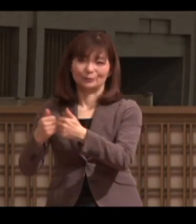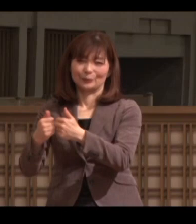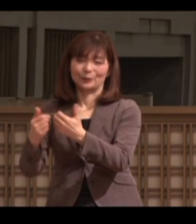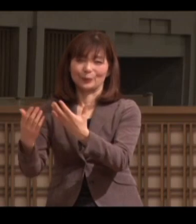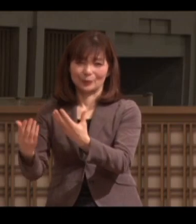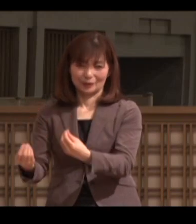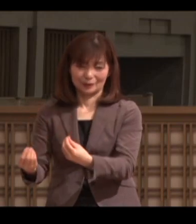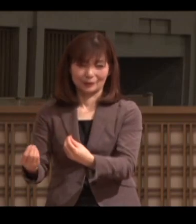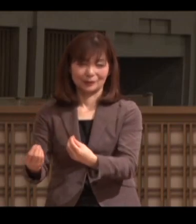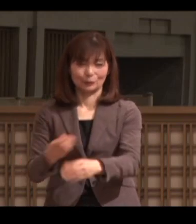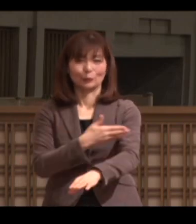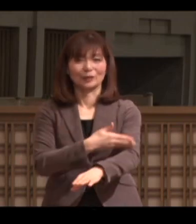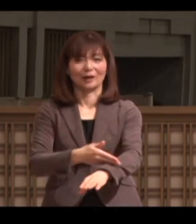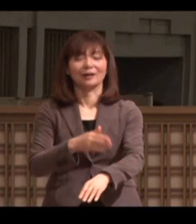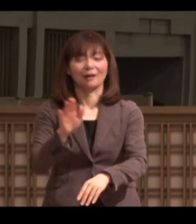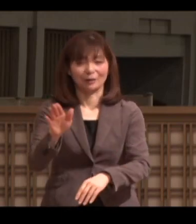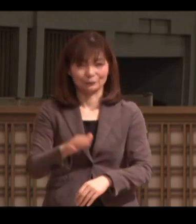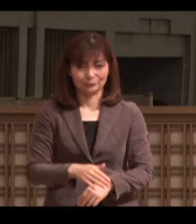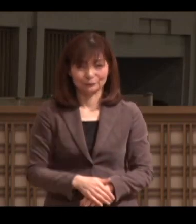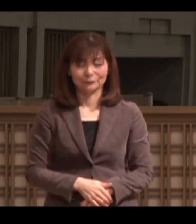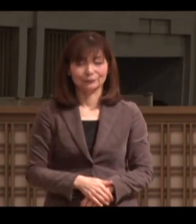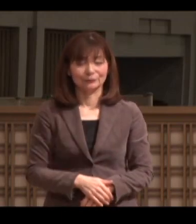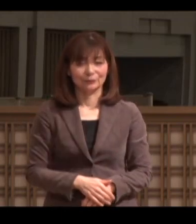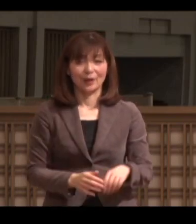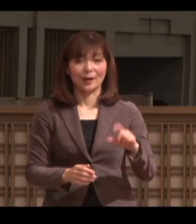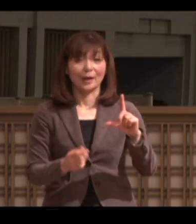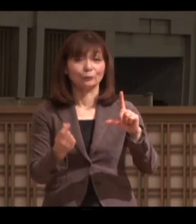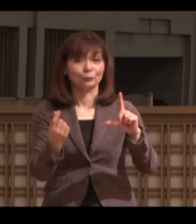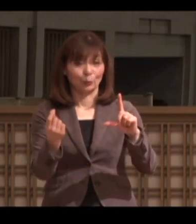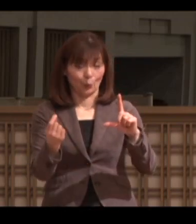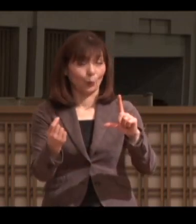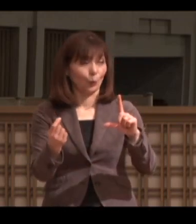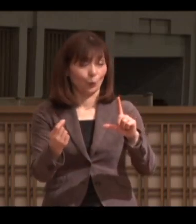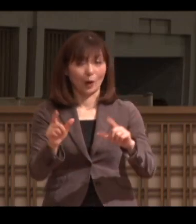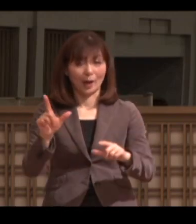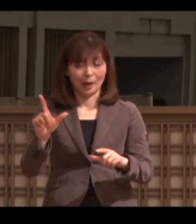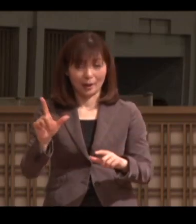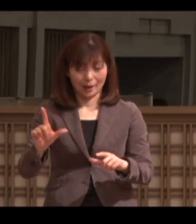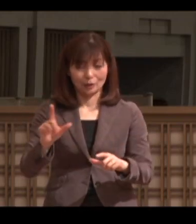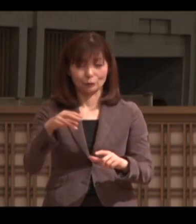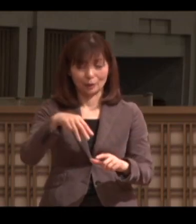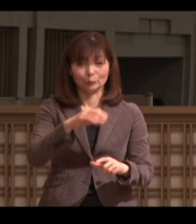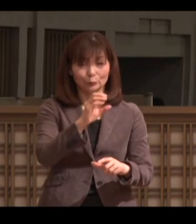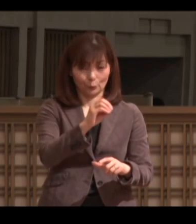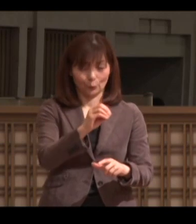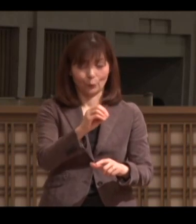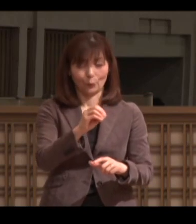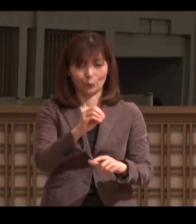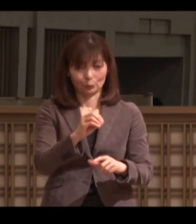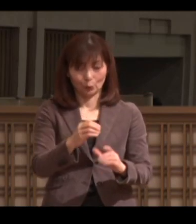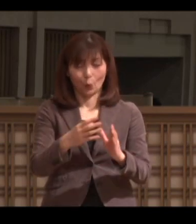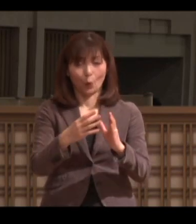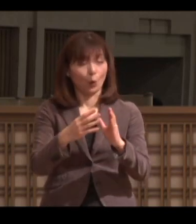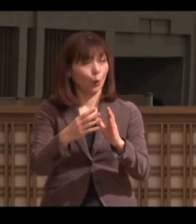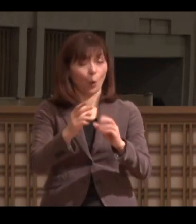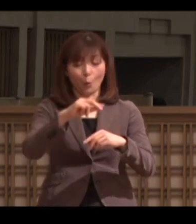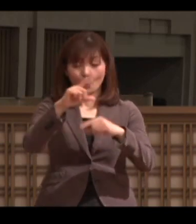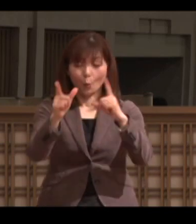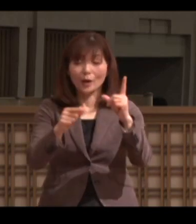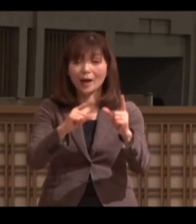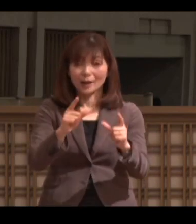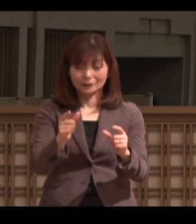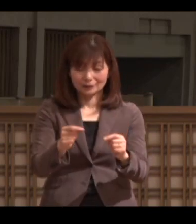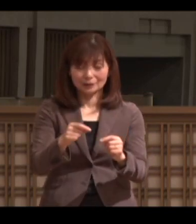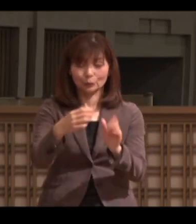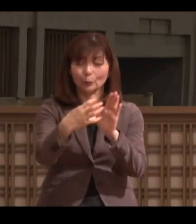ましてでエルモというこの字とそしてそのやいという字をこううまくね掛け合わせて